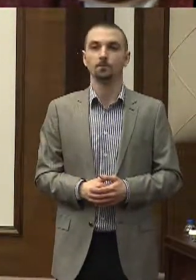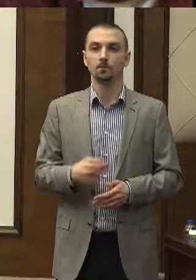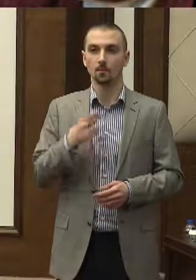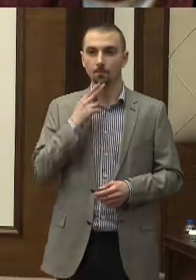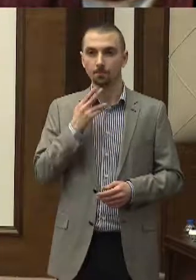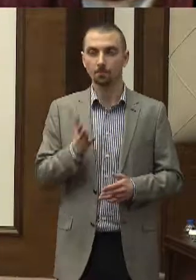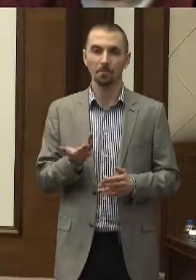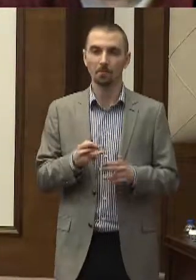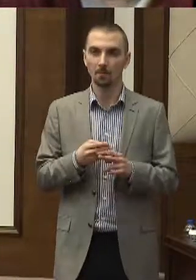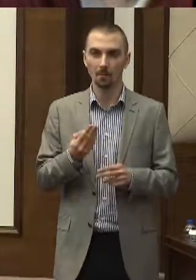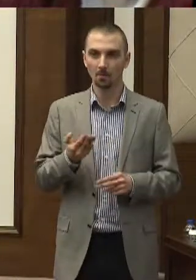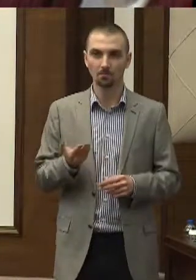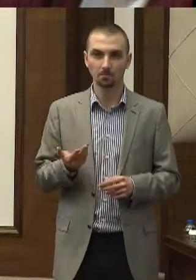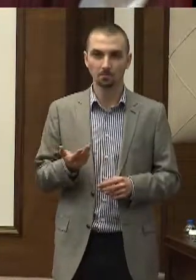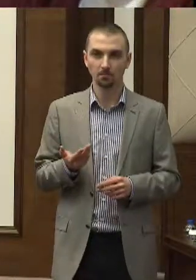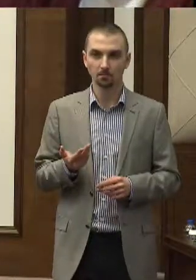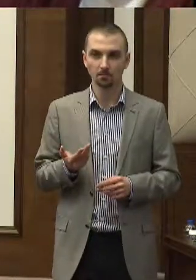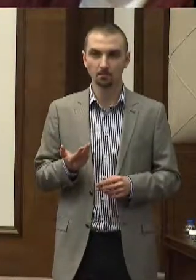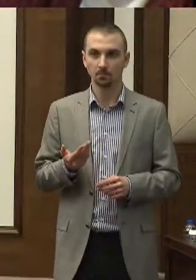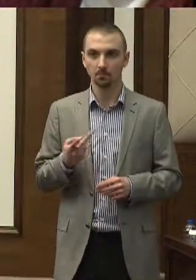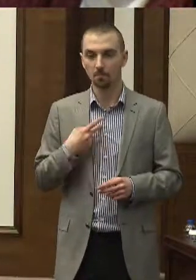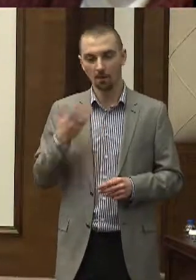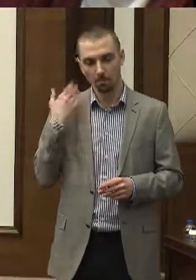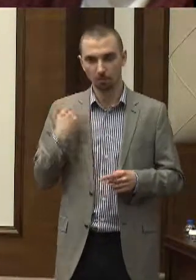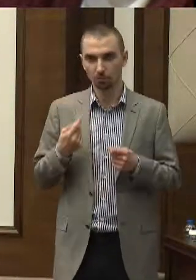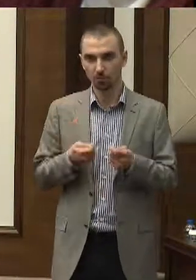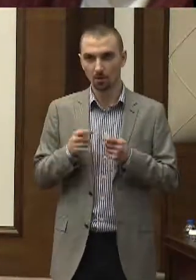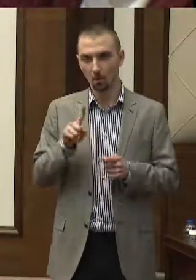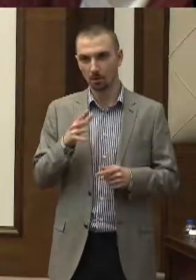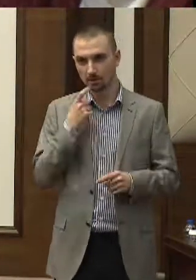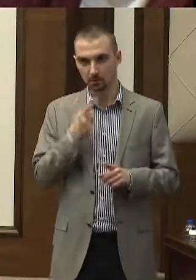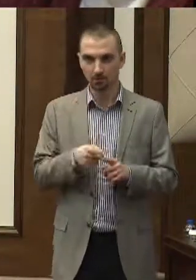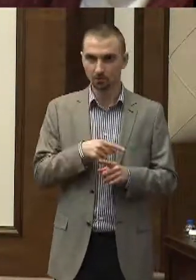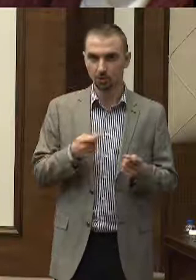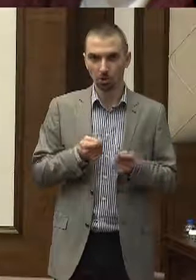Kadın, mesela size ilginç bir şey söyleyeyim. Vakıflar hukukuyla ilgili benim çalışmalarım var 15 yıldan beri.